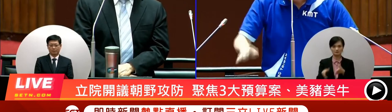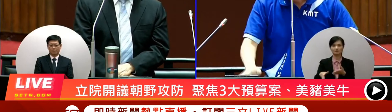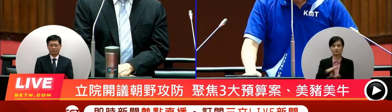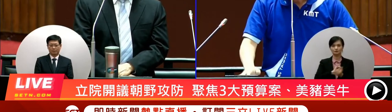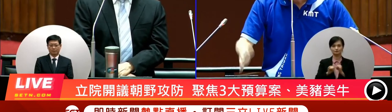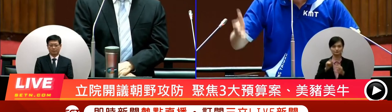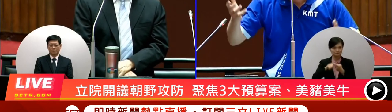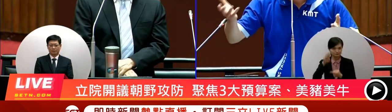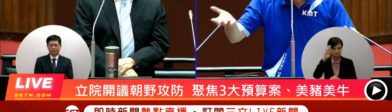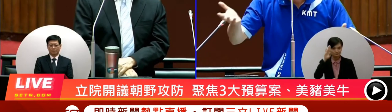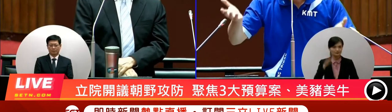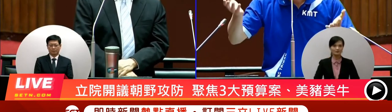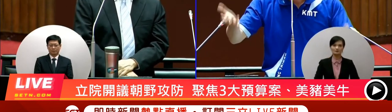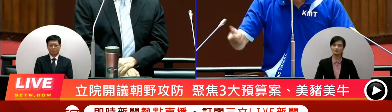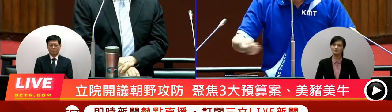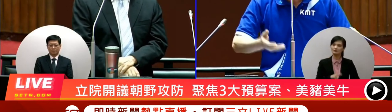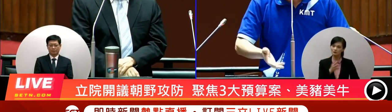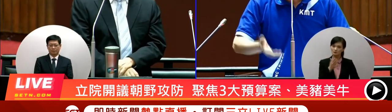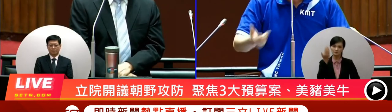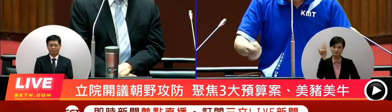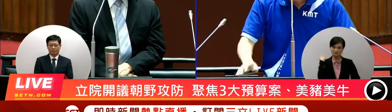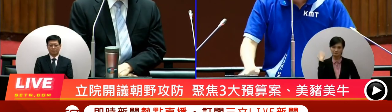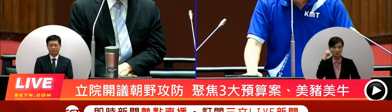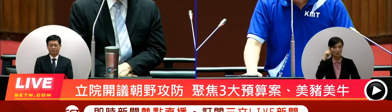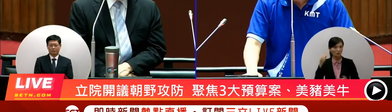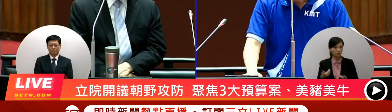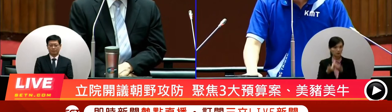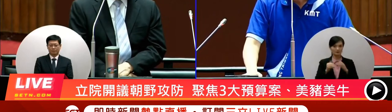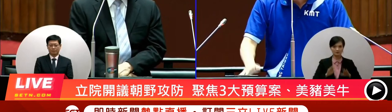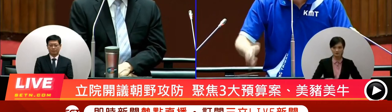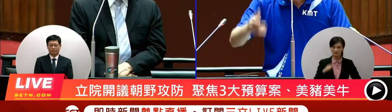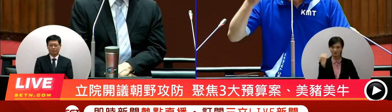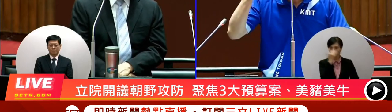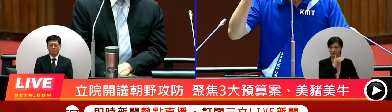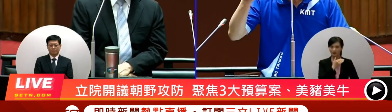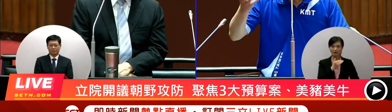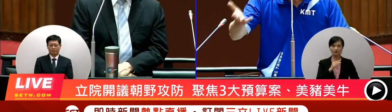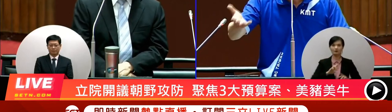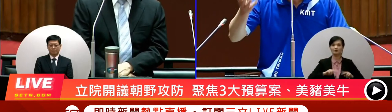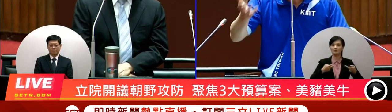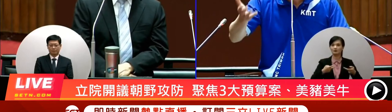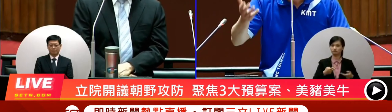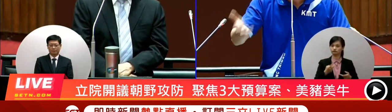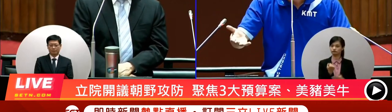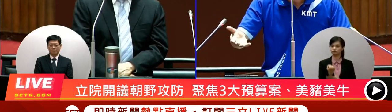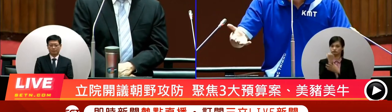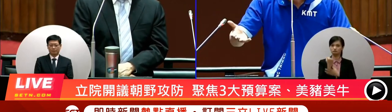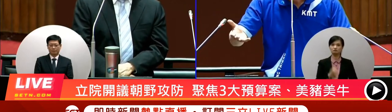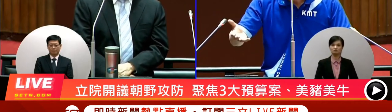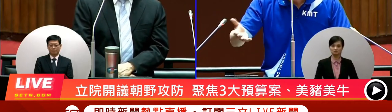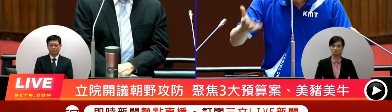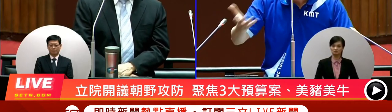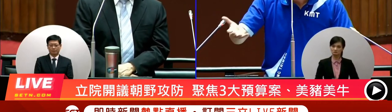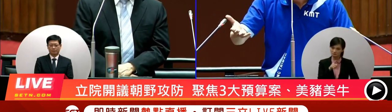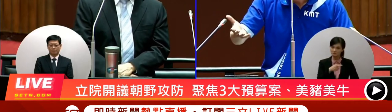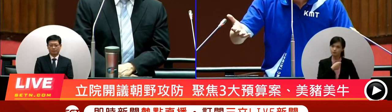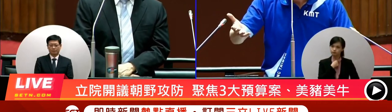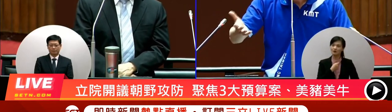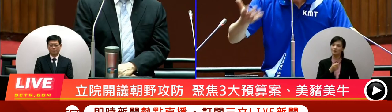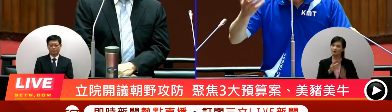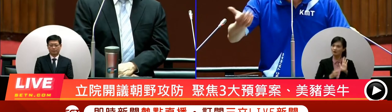前为什么要反对啊，现在为什么要支持，总要诚心的面对时空改